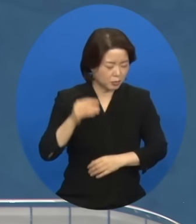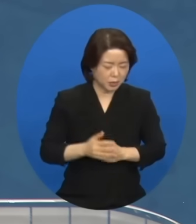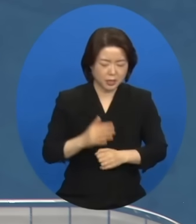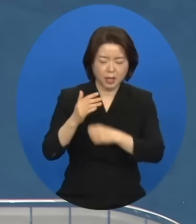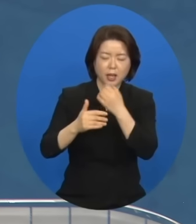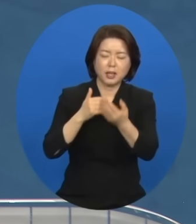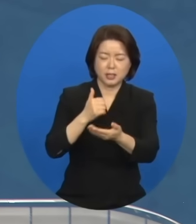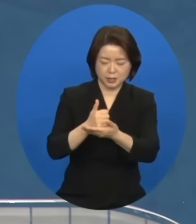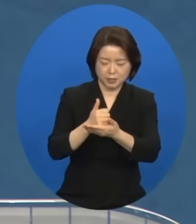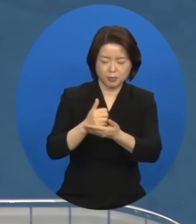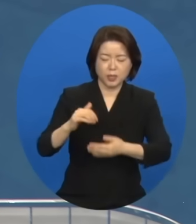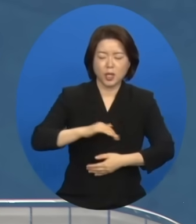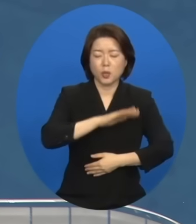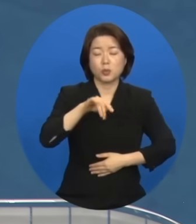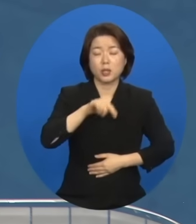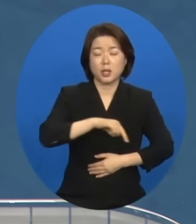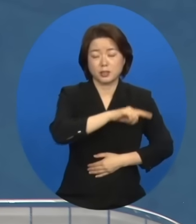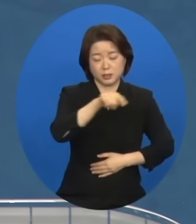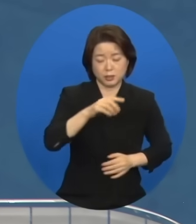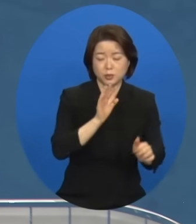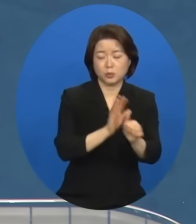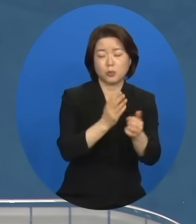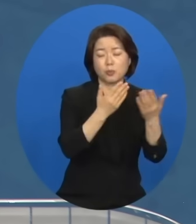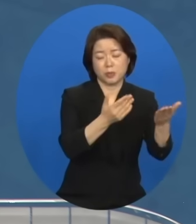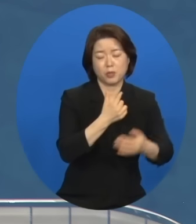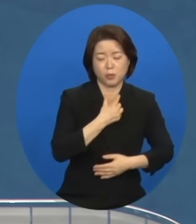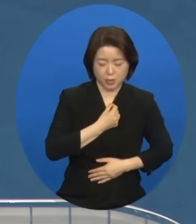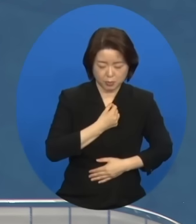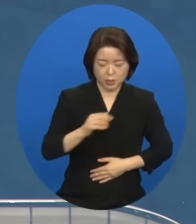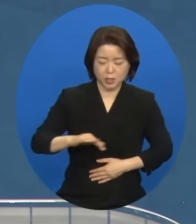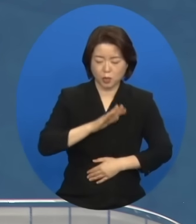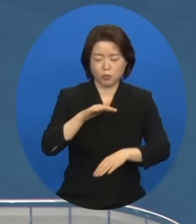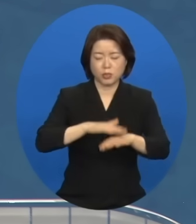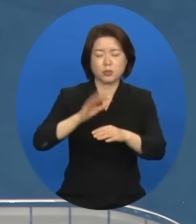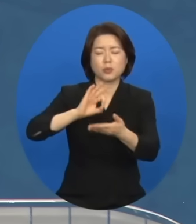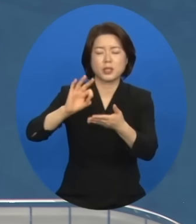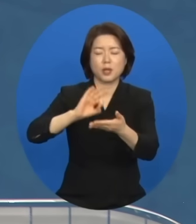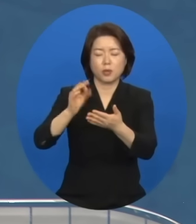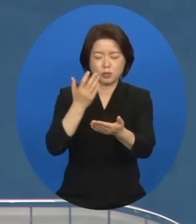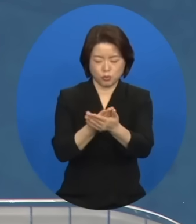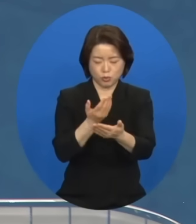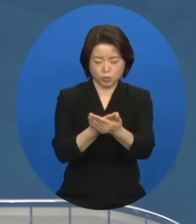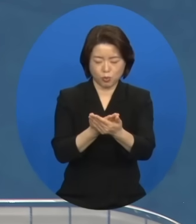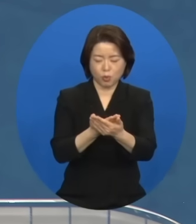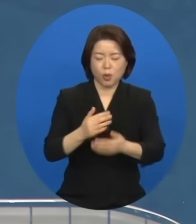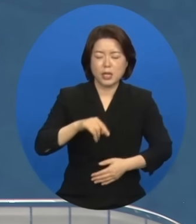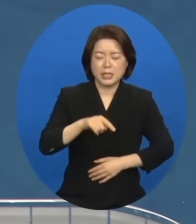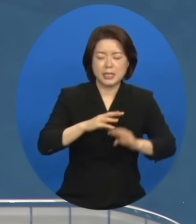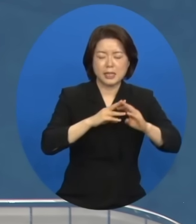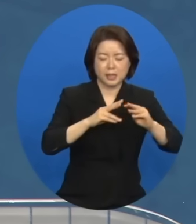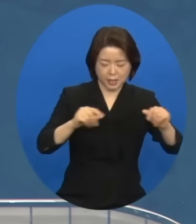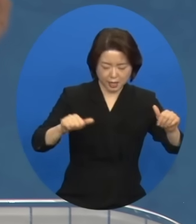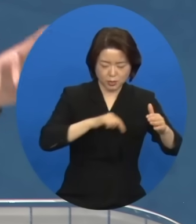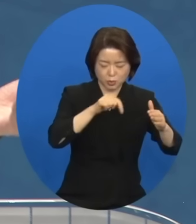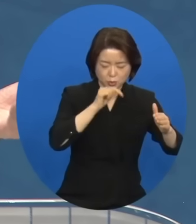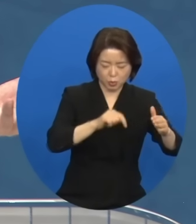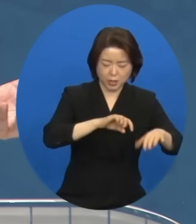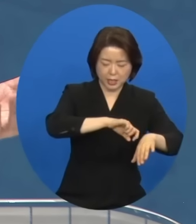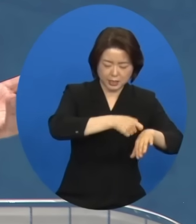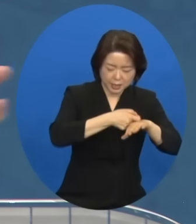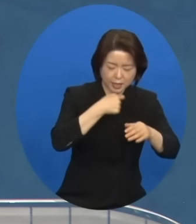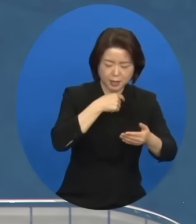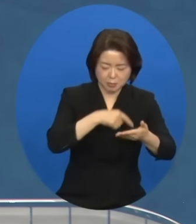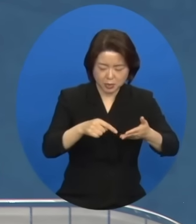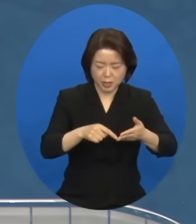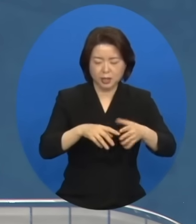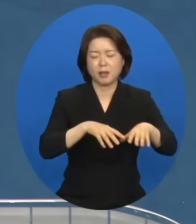하나님, 우리가 그들을 돕기 원합니다. 우리의 손을 사용하시고 그리고 이 땅에 재앙과 재난이